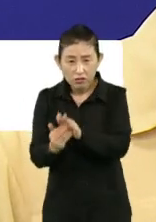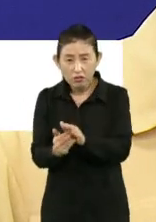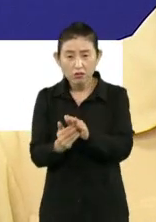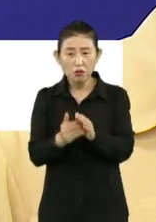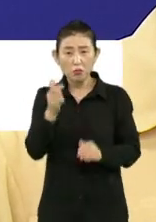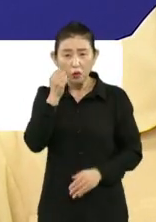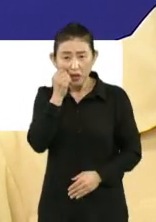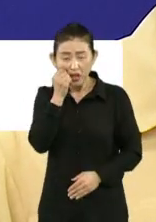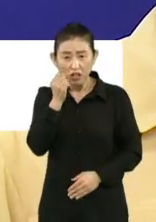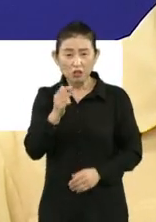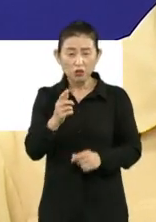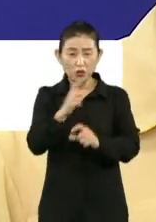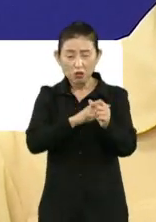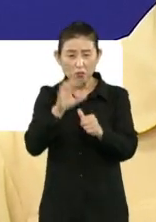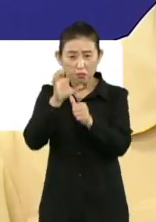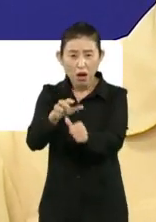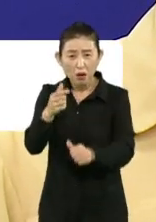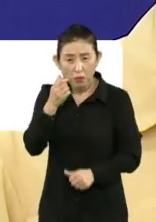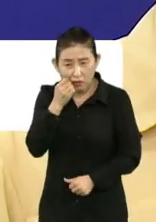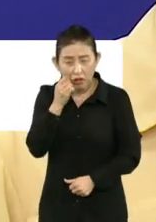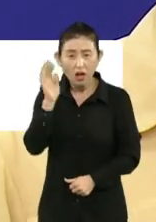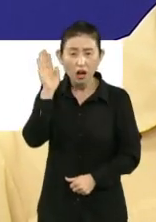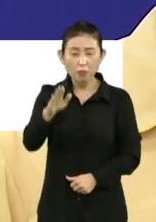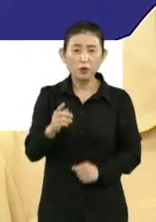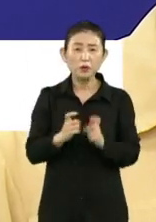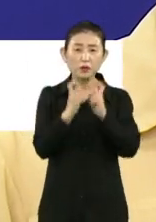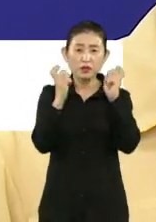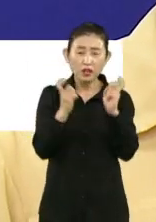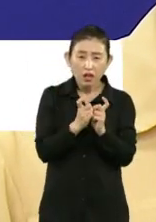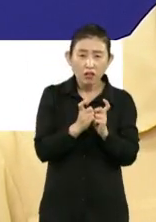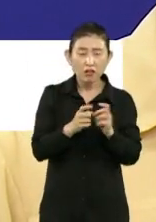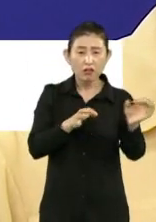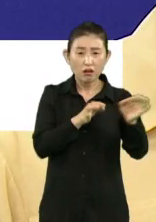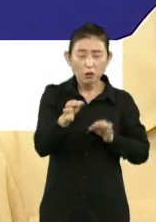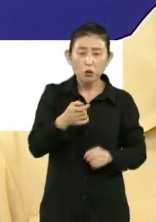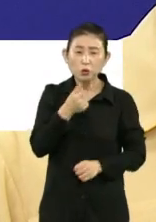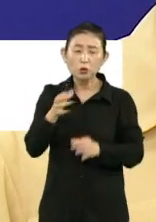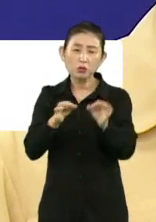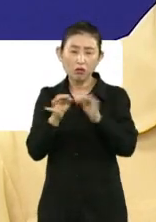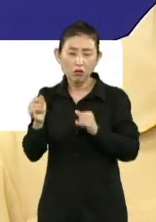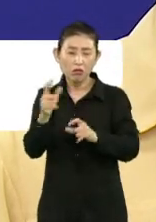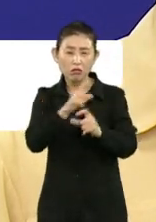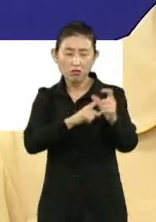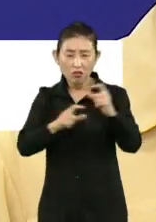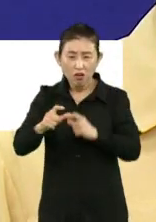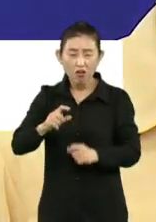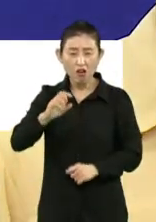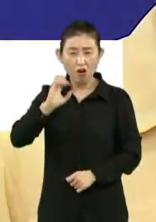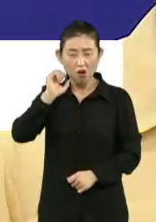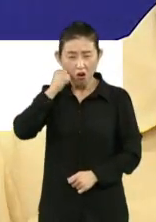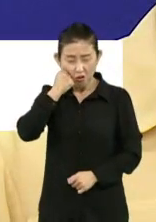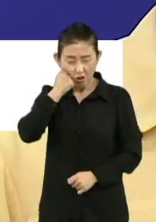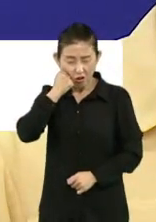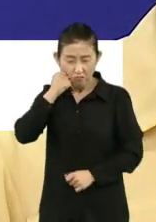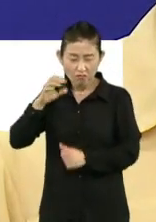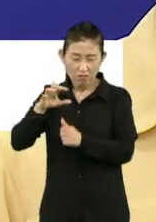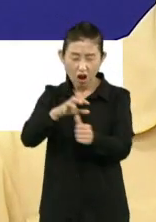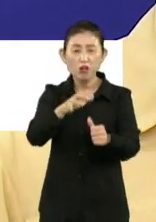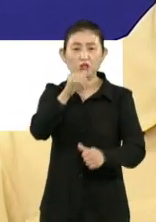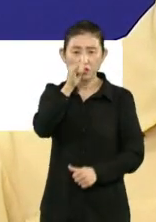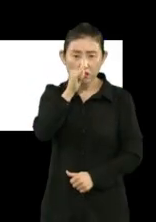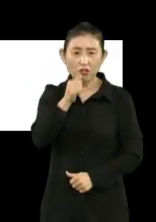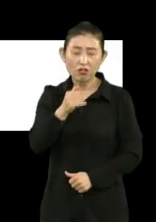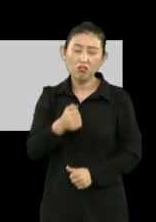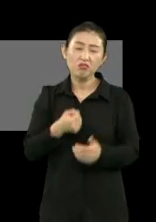특히 소상공인 자영업자분들이 더 긴 시간 동안 어려움을 감내해야 하는 상황에 직면할 수 있다고